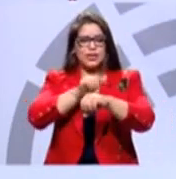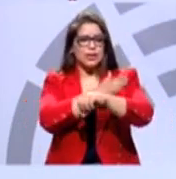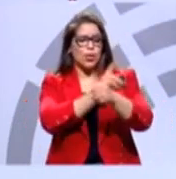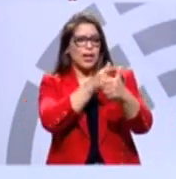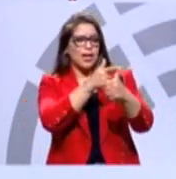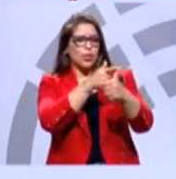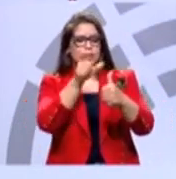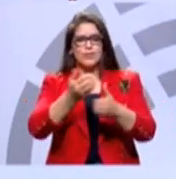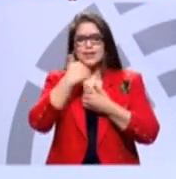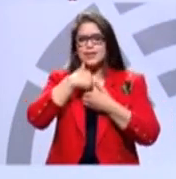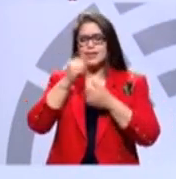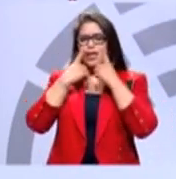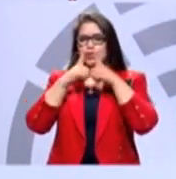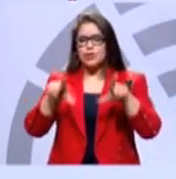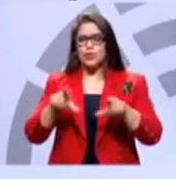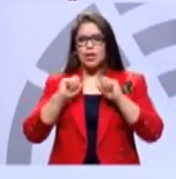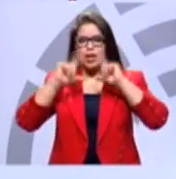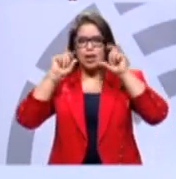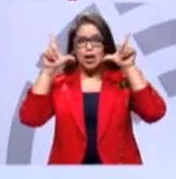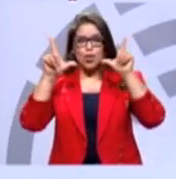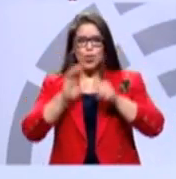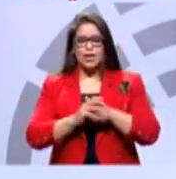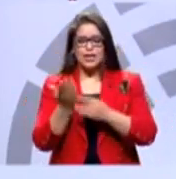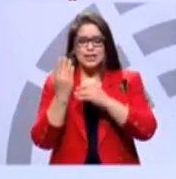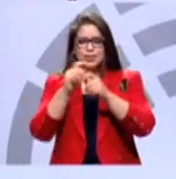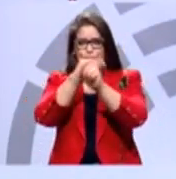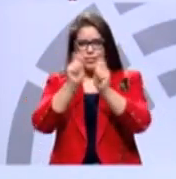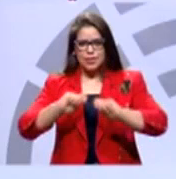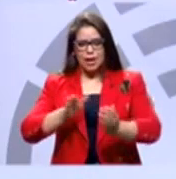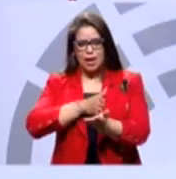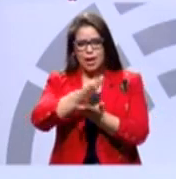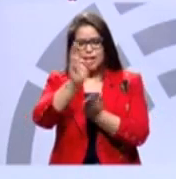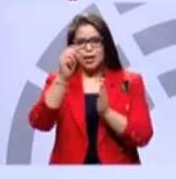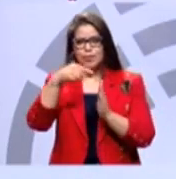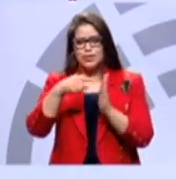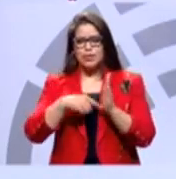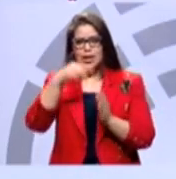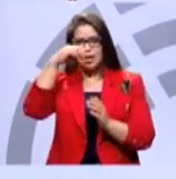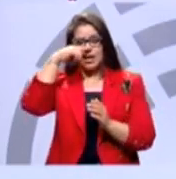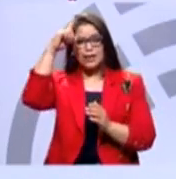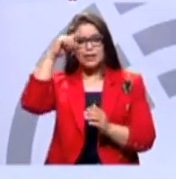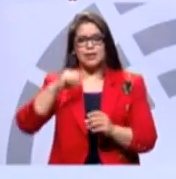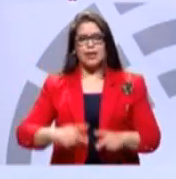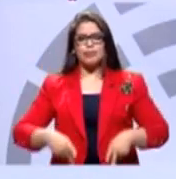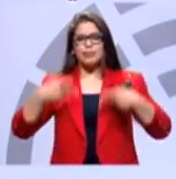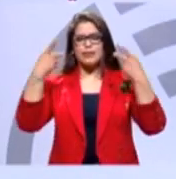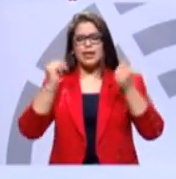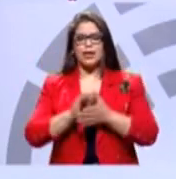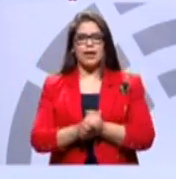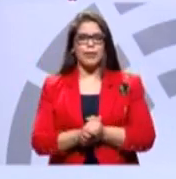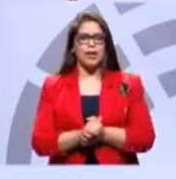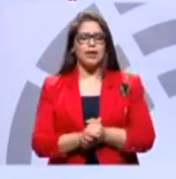منحي ثقتهم لاكون صوتهم الحر الواضح والصادق دفاعا عن حقنا المشروع في حياه كريمه لذلك فانني